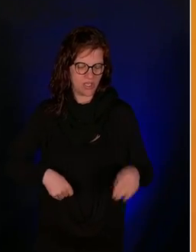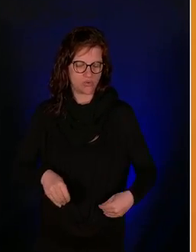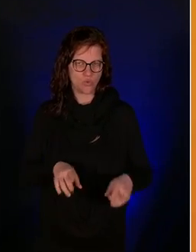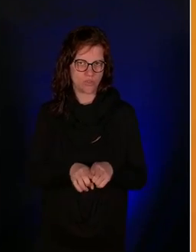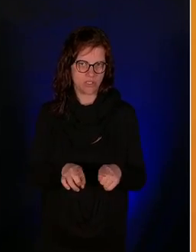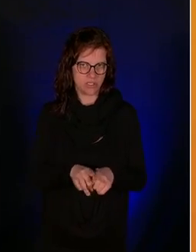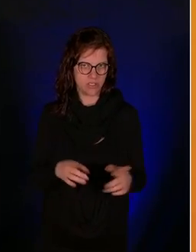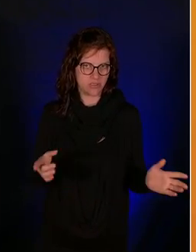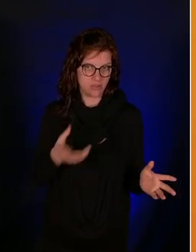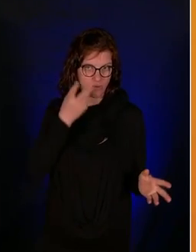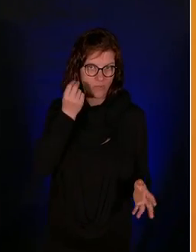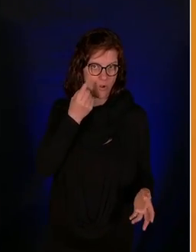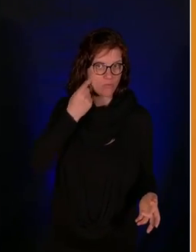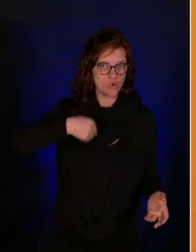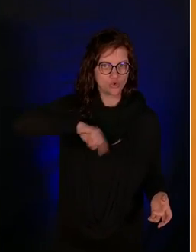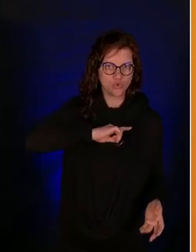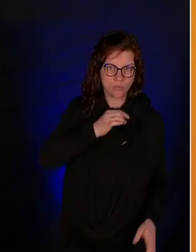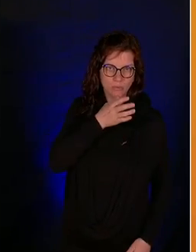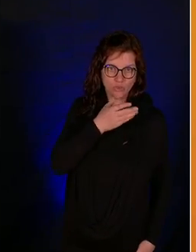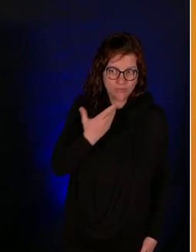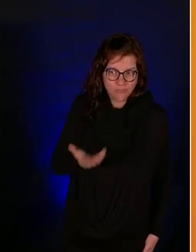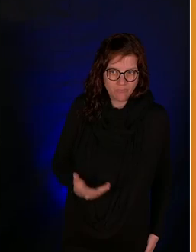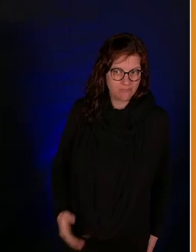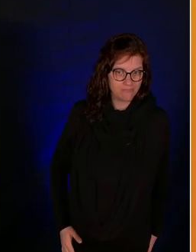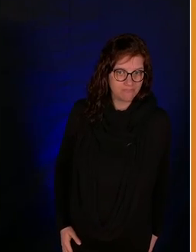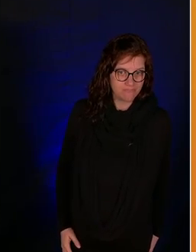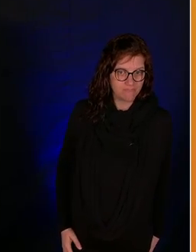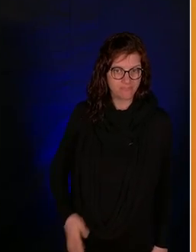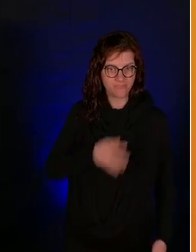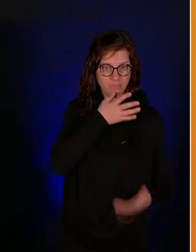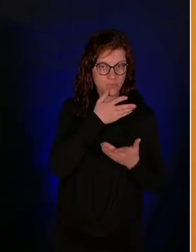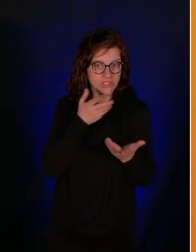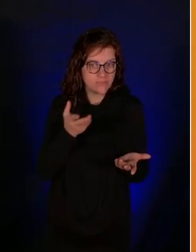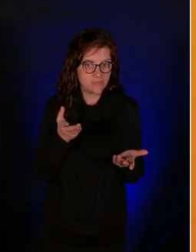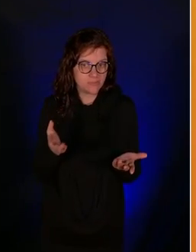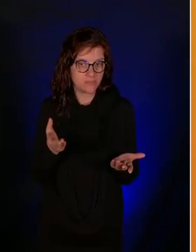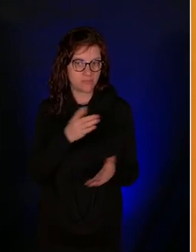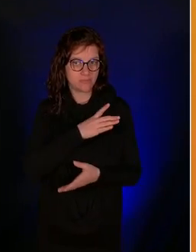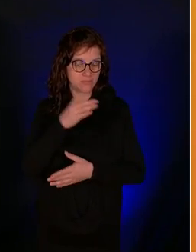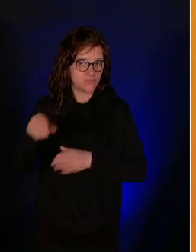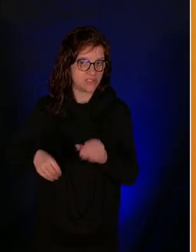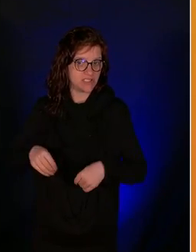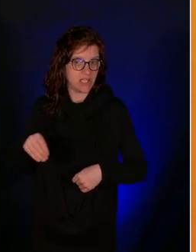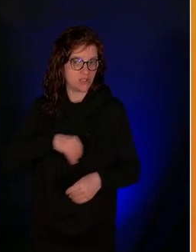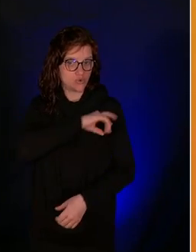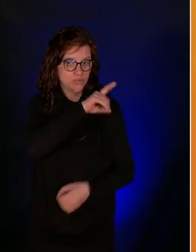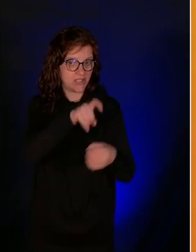c'est impossible quoi, de syndiquer... la direction,